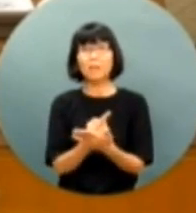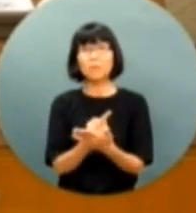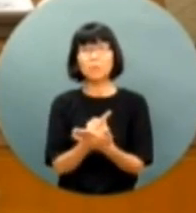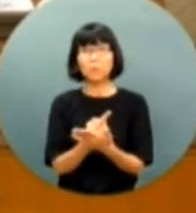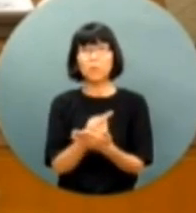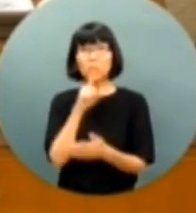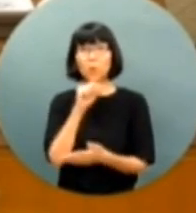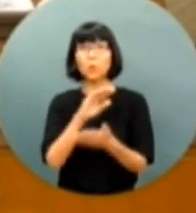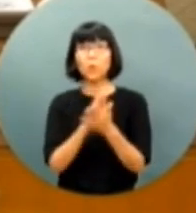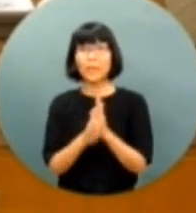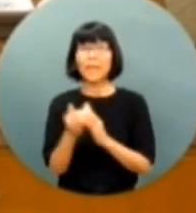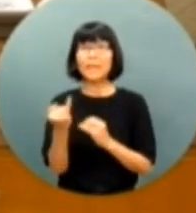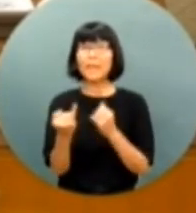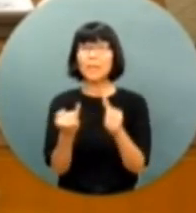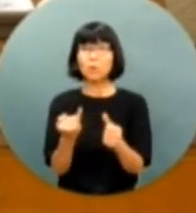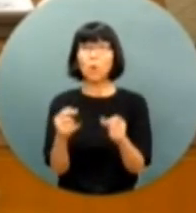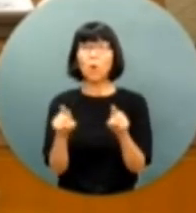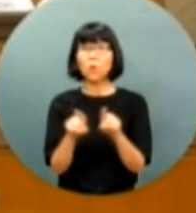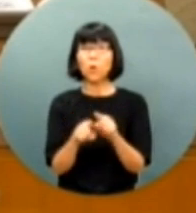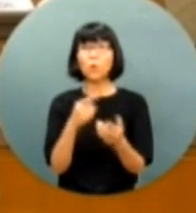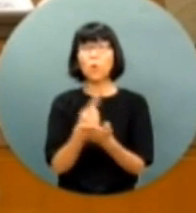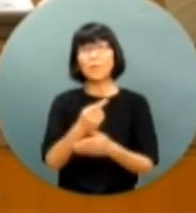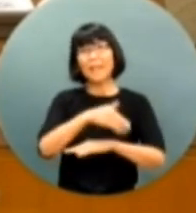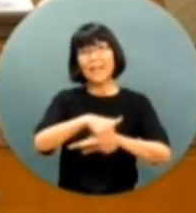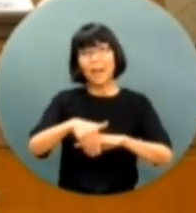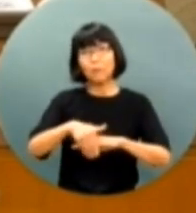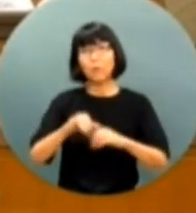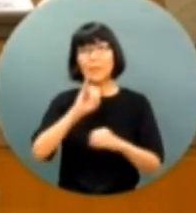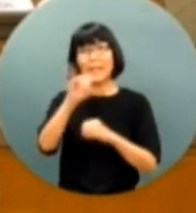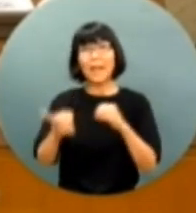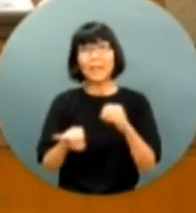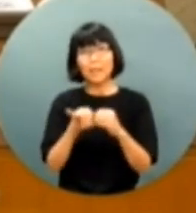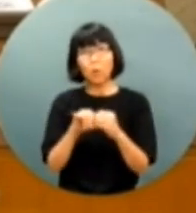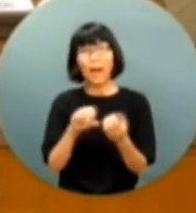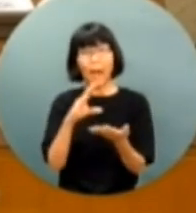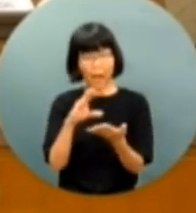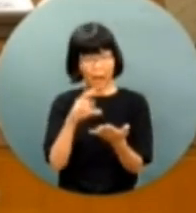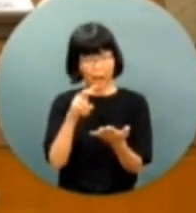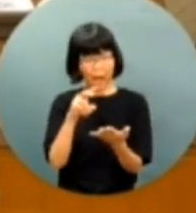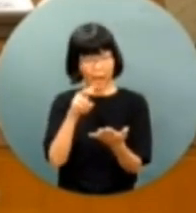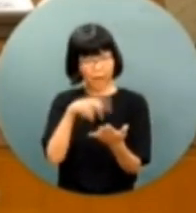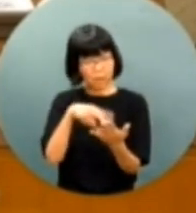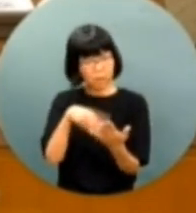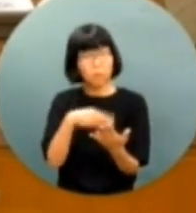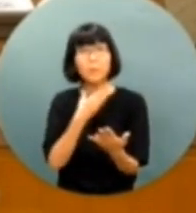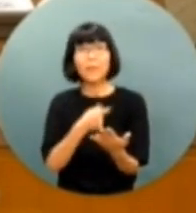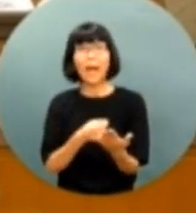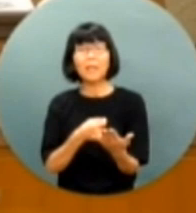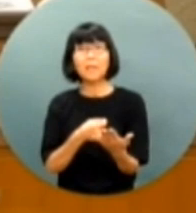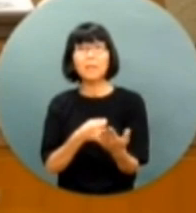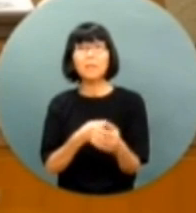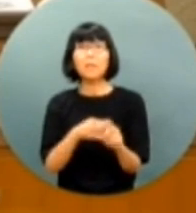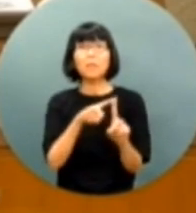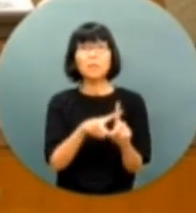以下、鳥取県男女共同参画センターのウェブサイトから、引用を抜粋して引用したいと思います。小